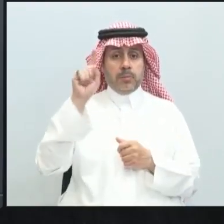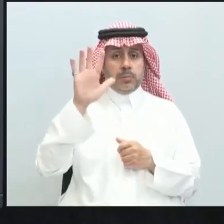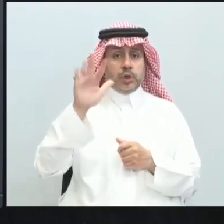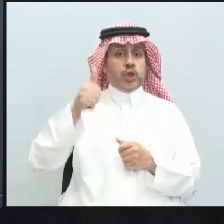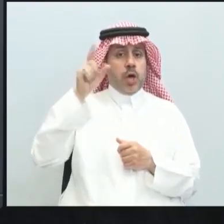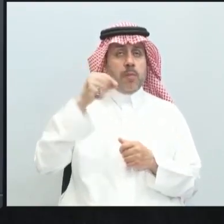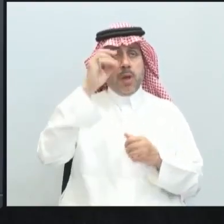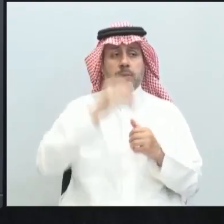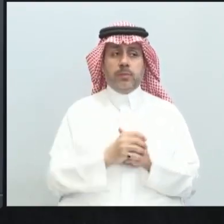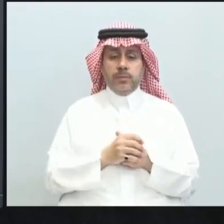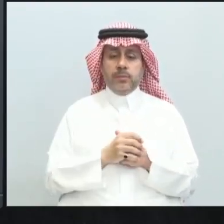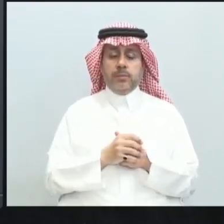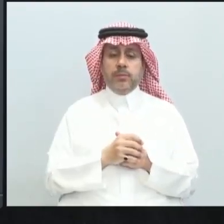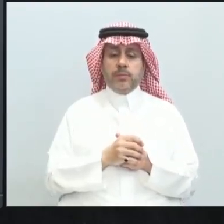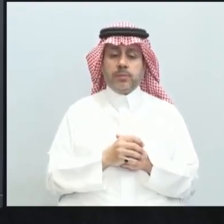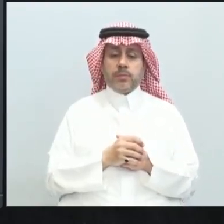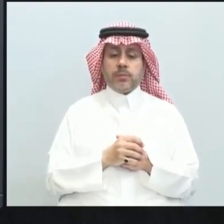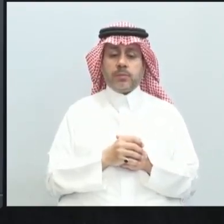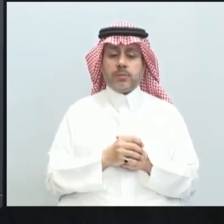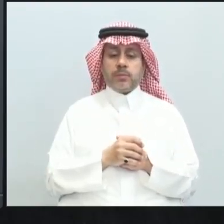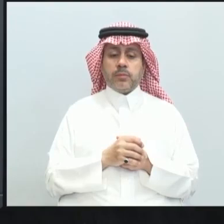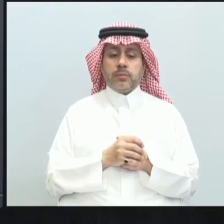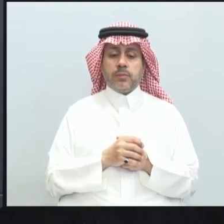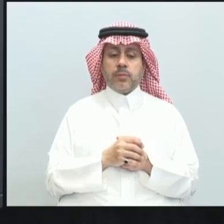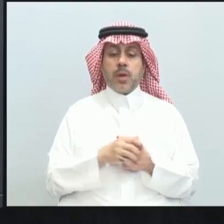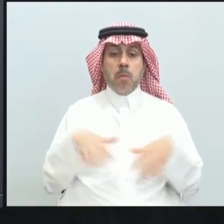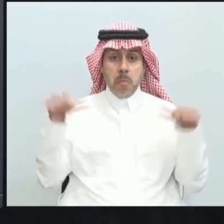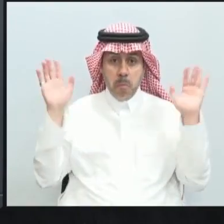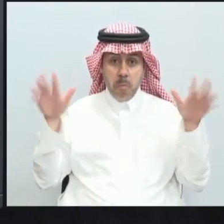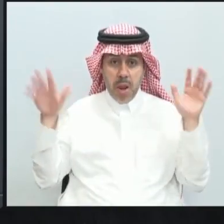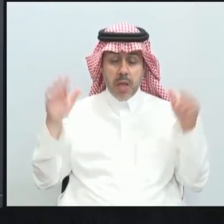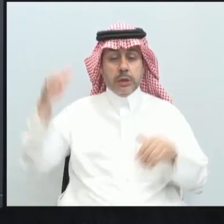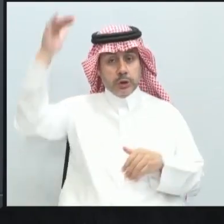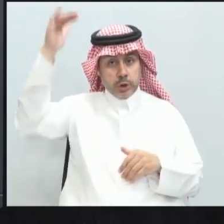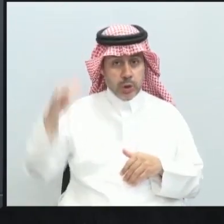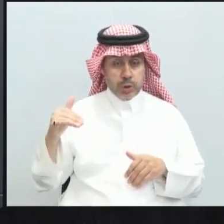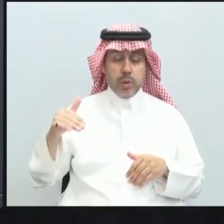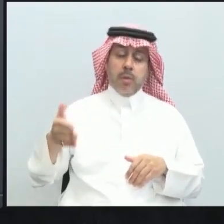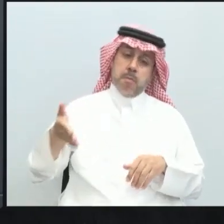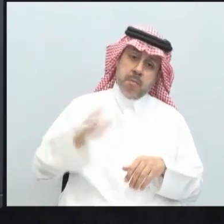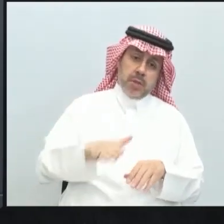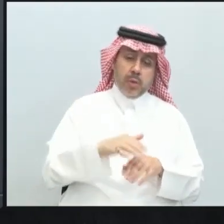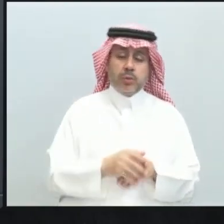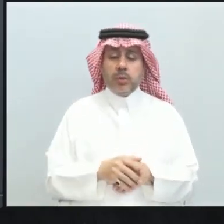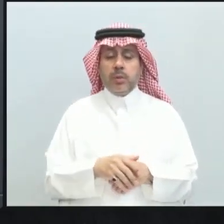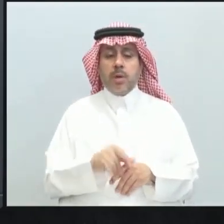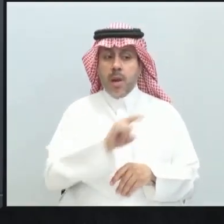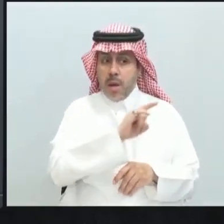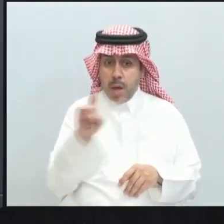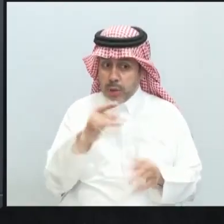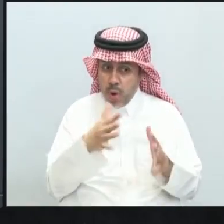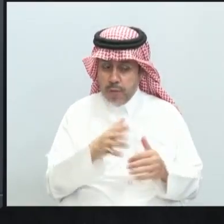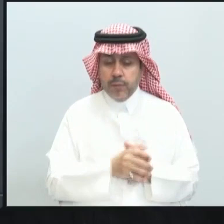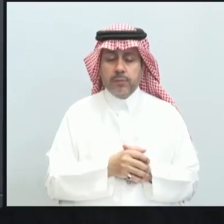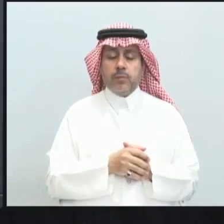تساق اليه عندما يعاين الموت فالملائكه تنزل عليه بان لا تخافوا ولا تحزنوا ثم ايضا من